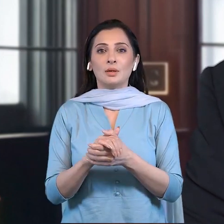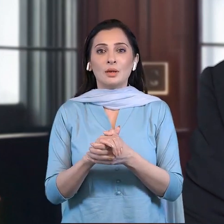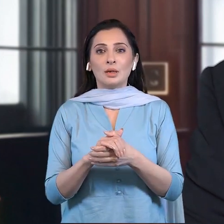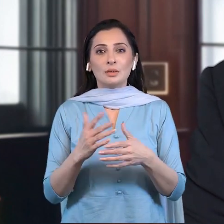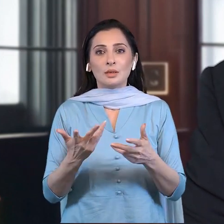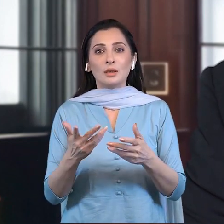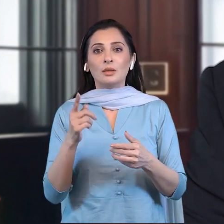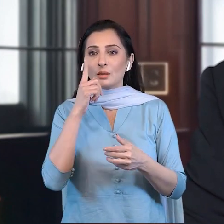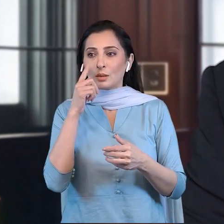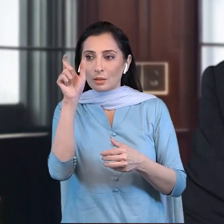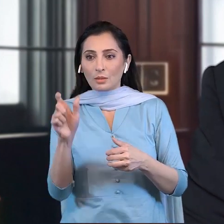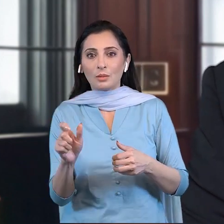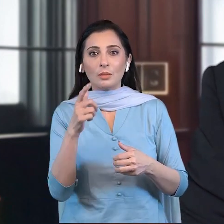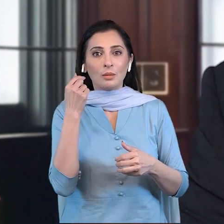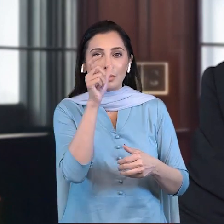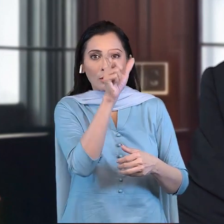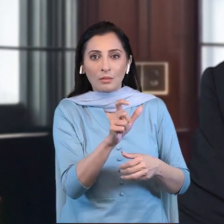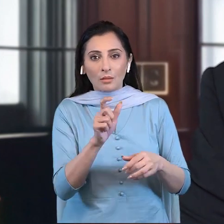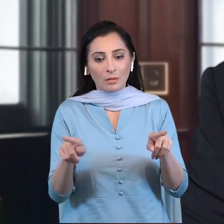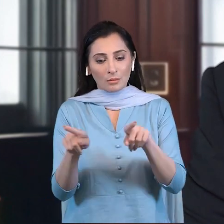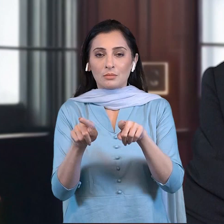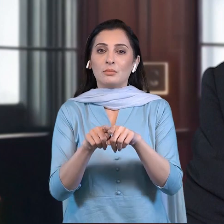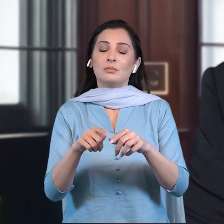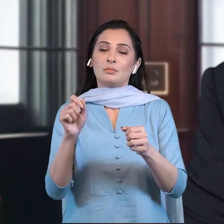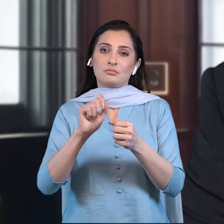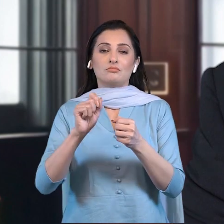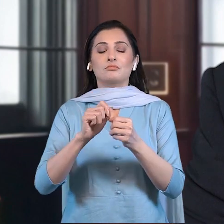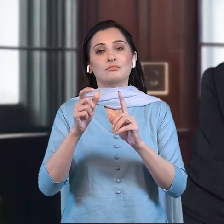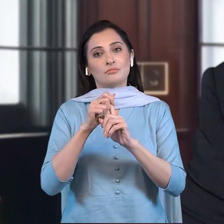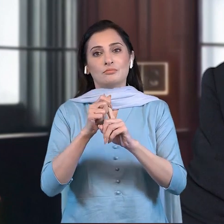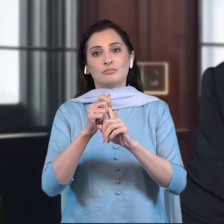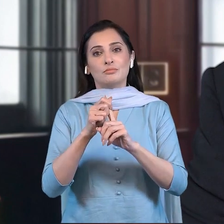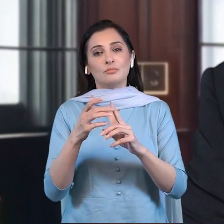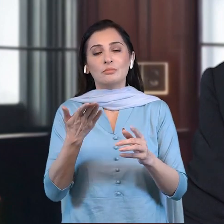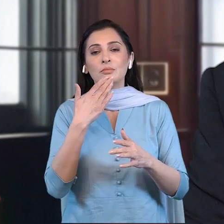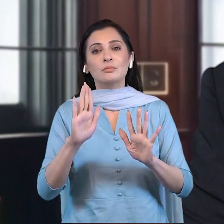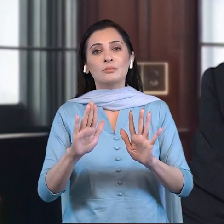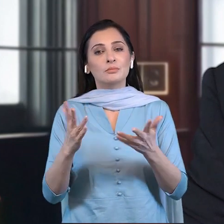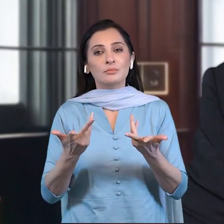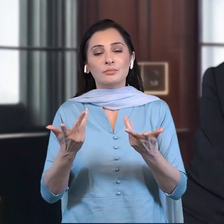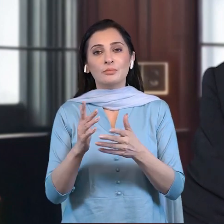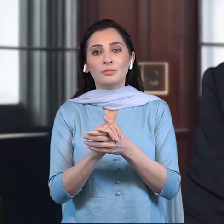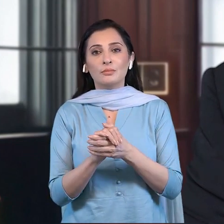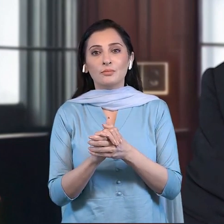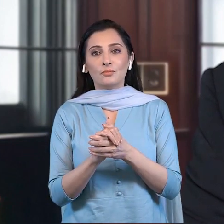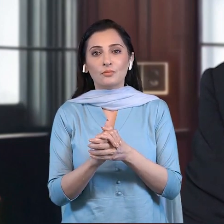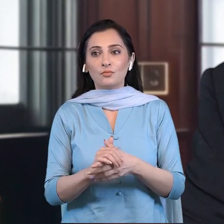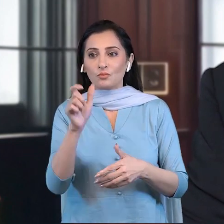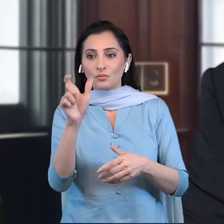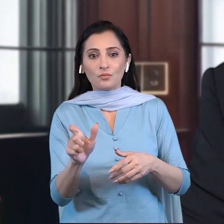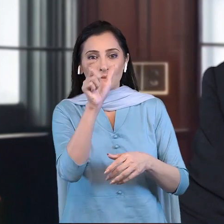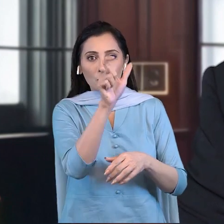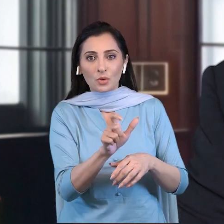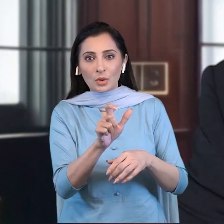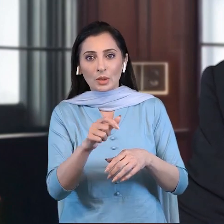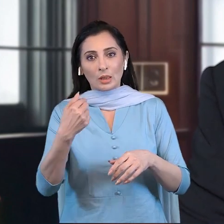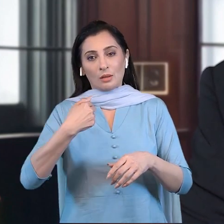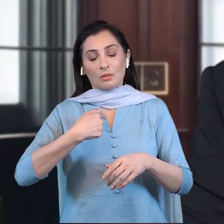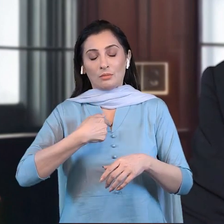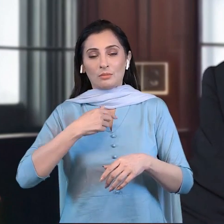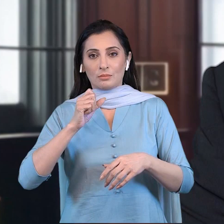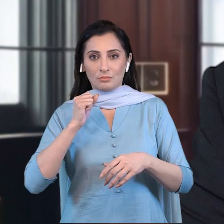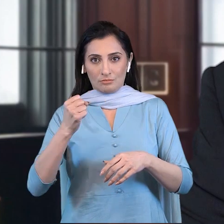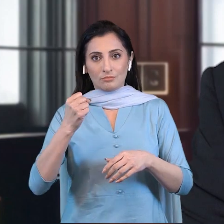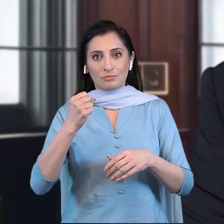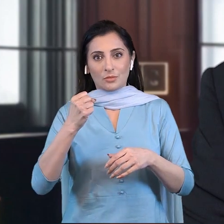اور اس کا مقصد بیسیکلی ہے کہ دونوں کے درمیان میں ان کا اعتماد، ان کا ٹرسٹ، ان